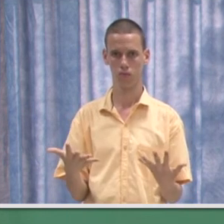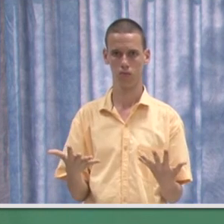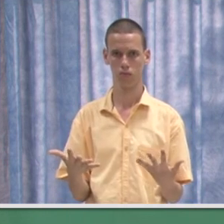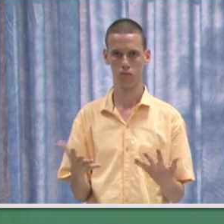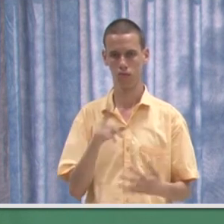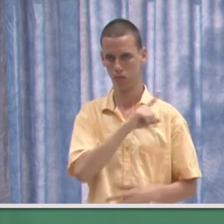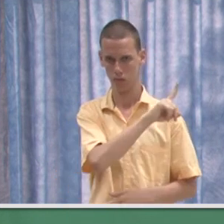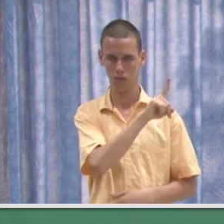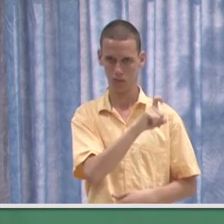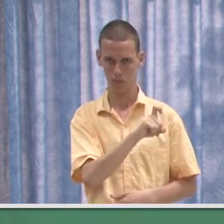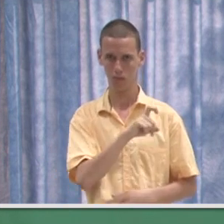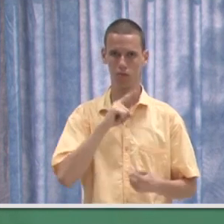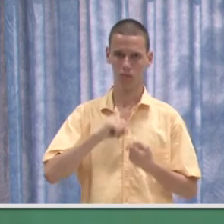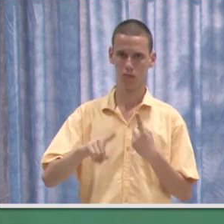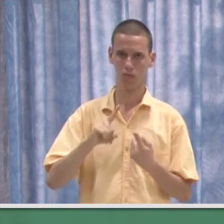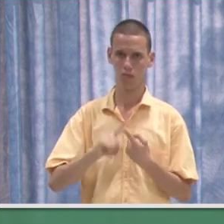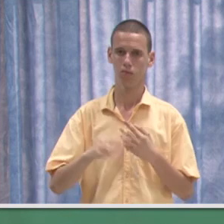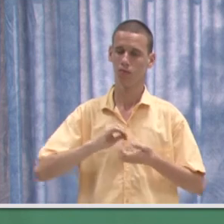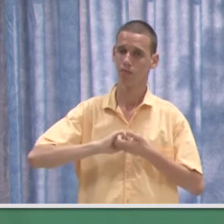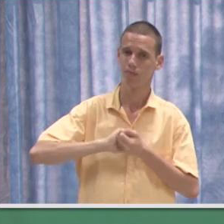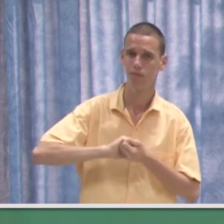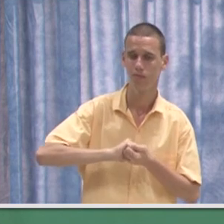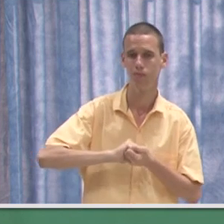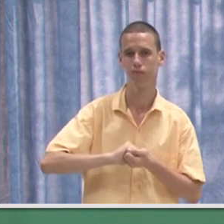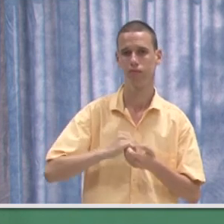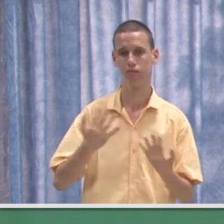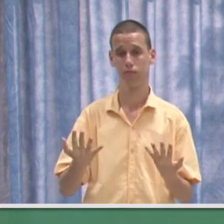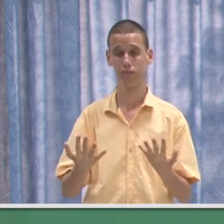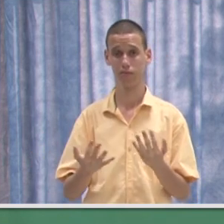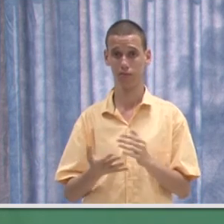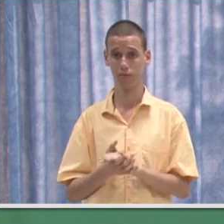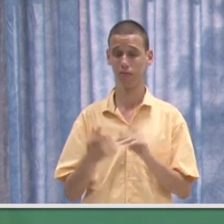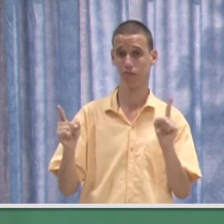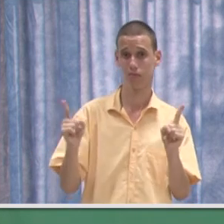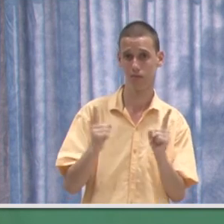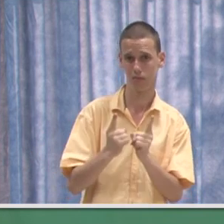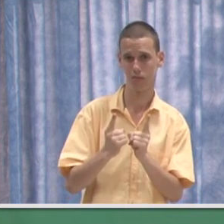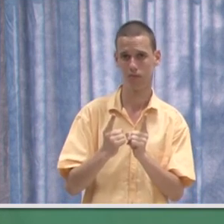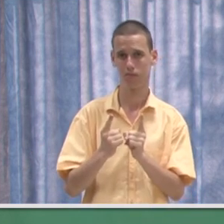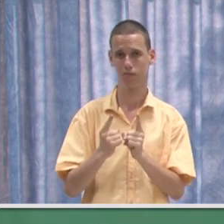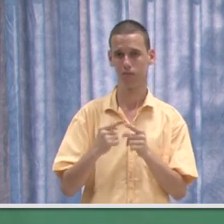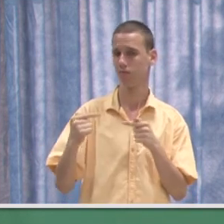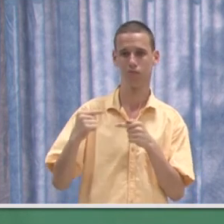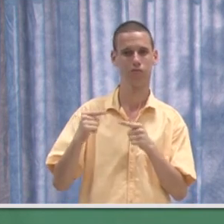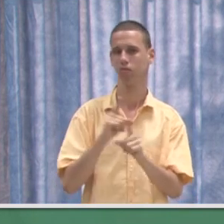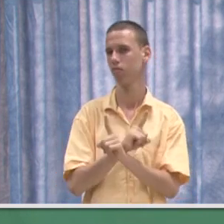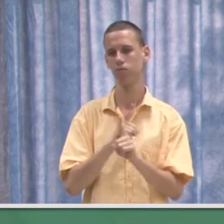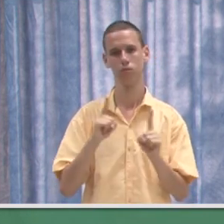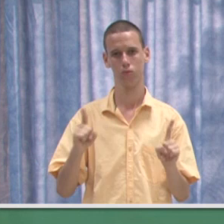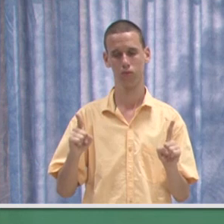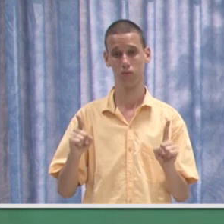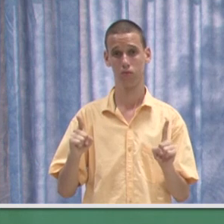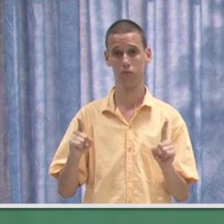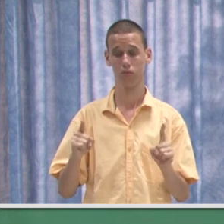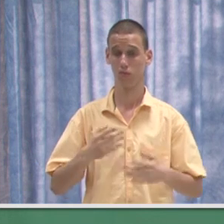solidaires. Étant ou solidaires avec du monde, ou pas aïe, non? Ou besoin zamier écrit, ou